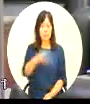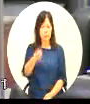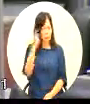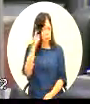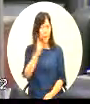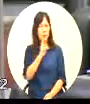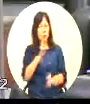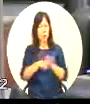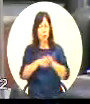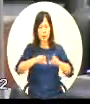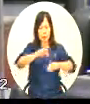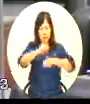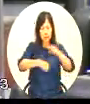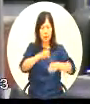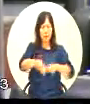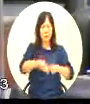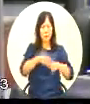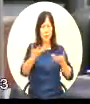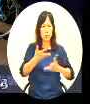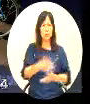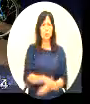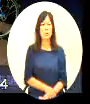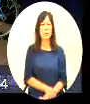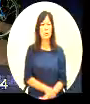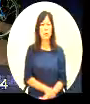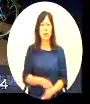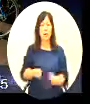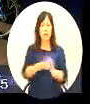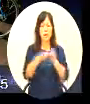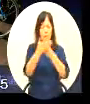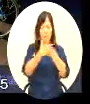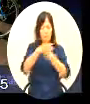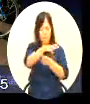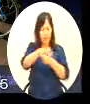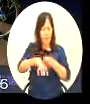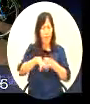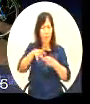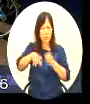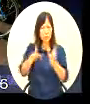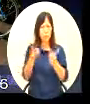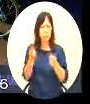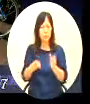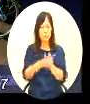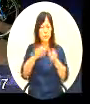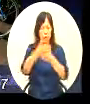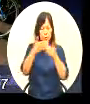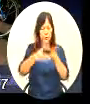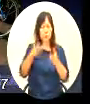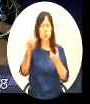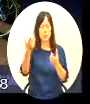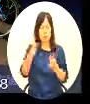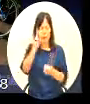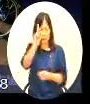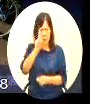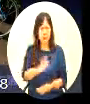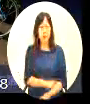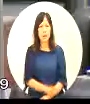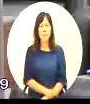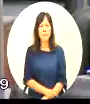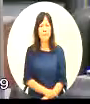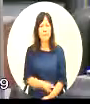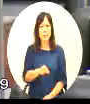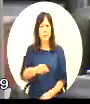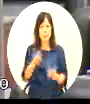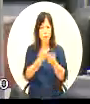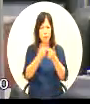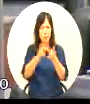共自行车的议题啦，虽然这是属于环保局啦，但是也是我们交通网络的其中一环。那其实我在这个会期